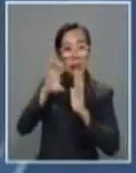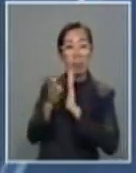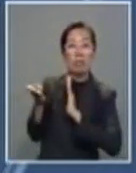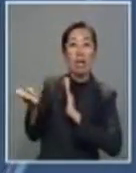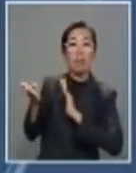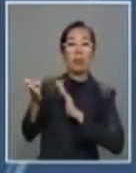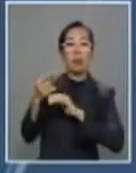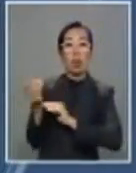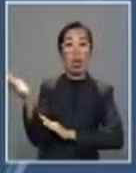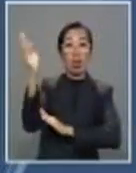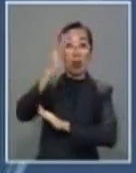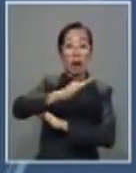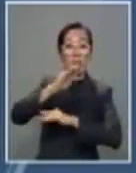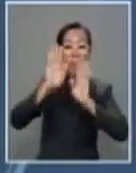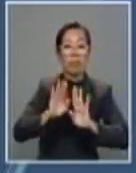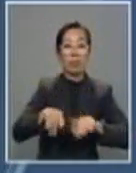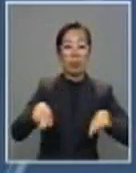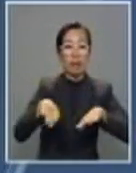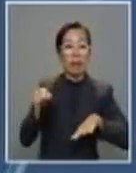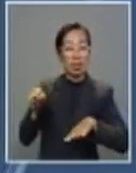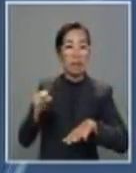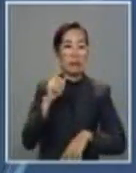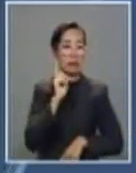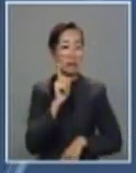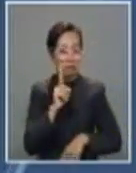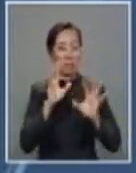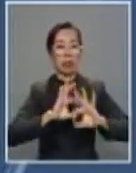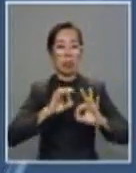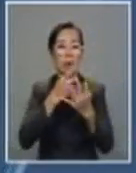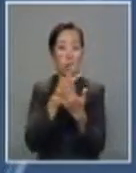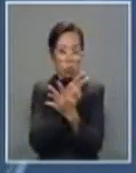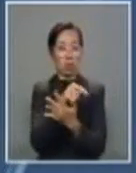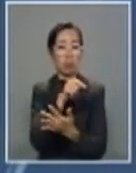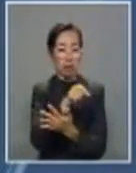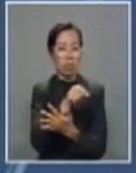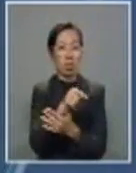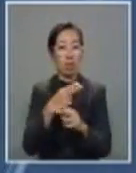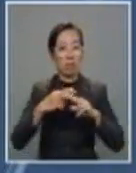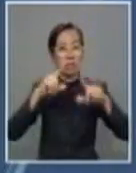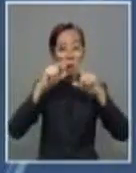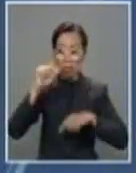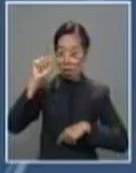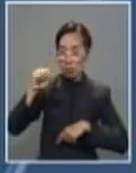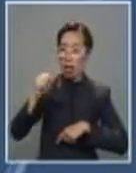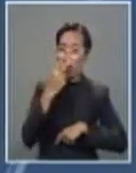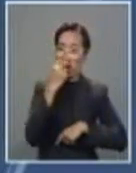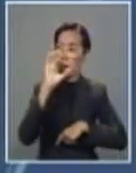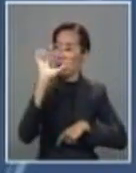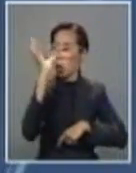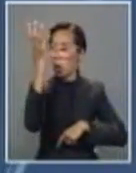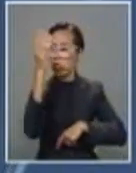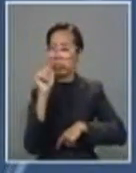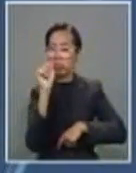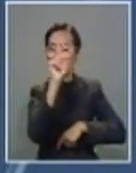เงี้ยนะคะจริงๆก็เป็นอันซีนนะของเราอ่ะ อันซีนใช่ไหมเพราะว่าผมก็ไม่เห็นที่ไหนในโลกนะลักษณะแ